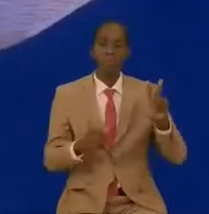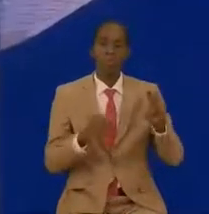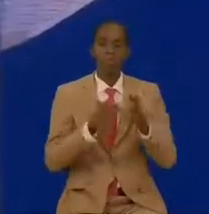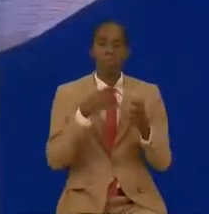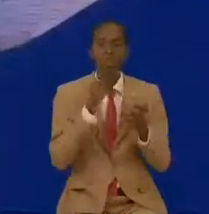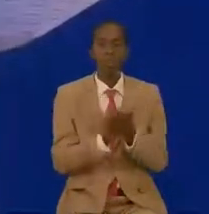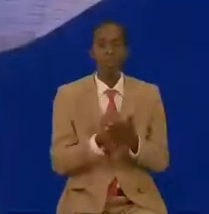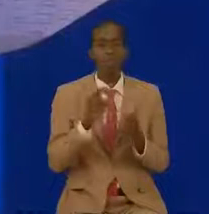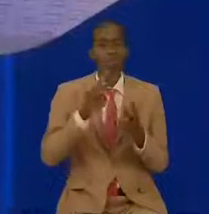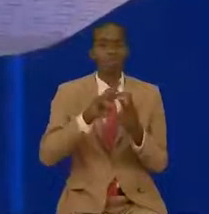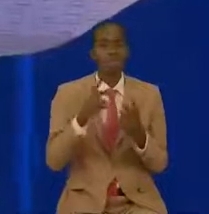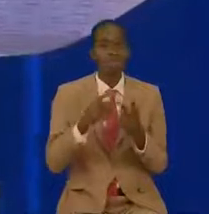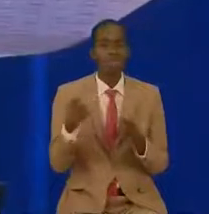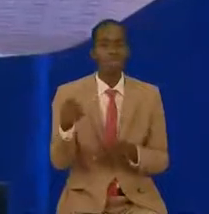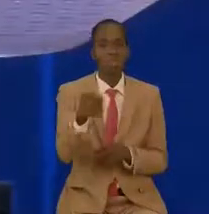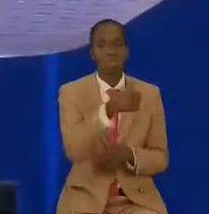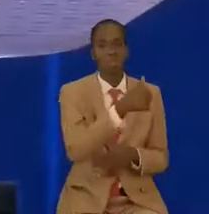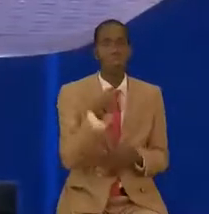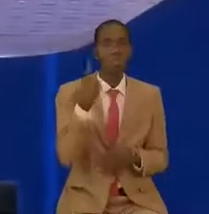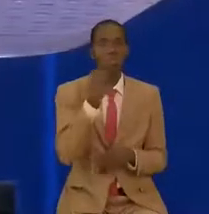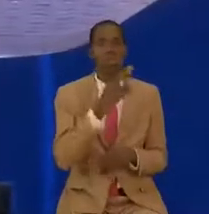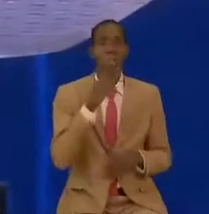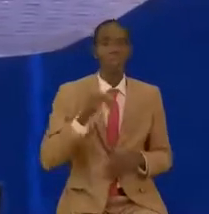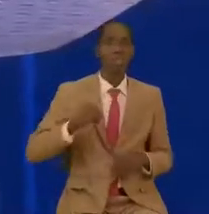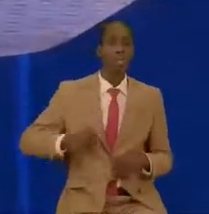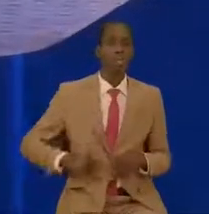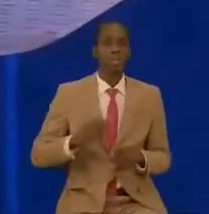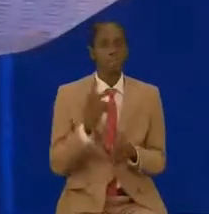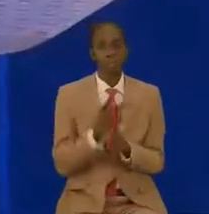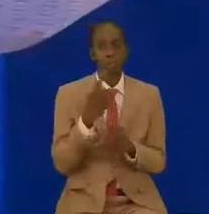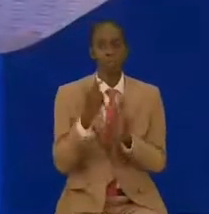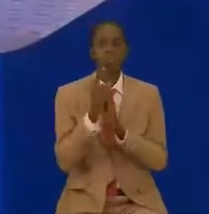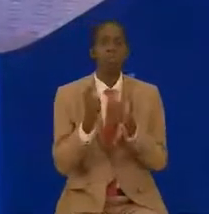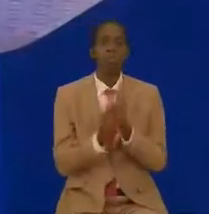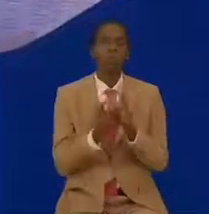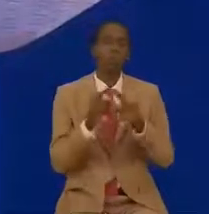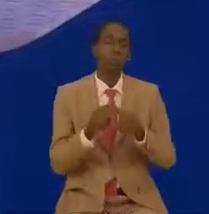Car les circoncis eux-mêmes n'observent point la loi,